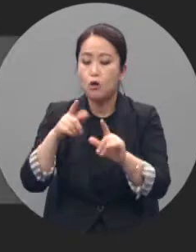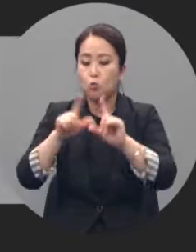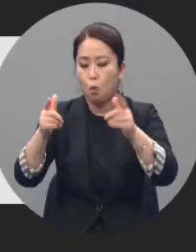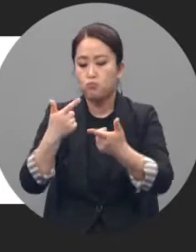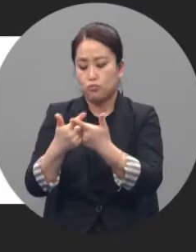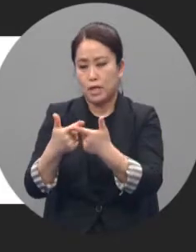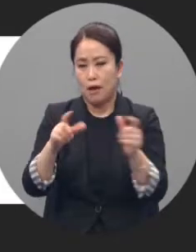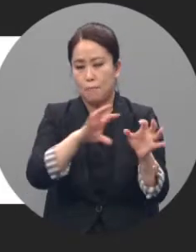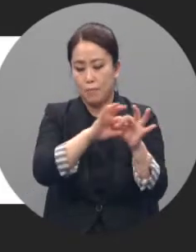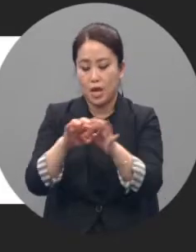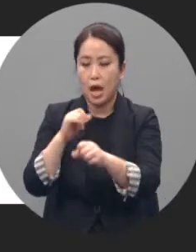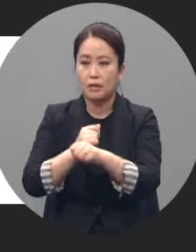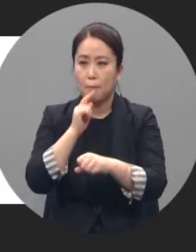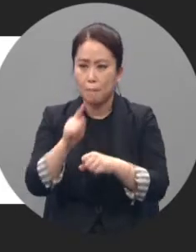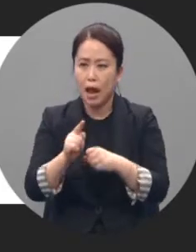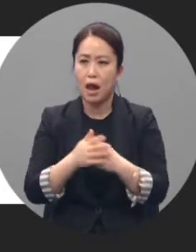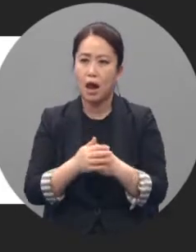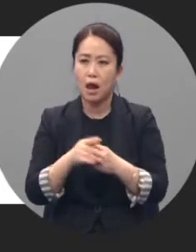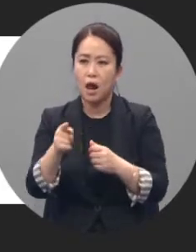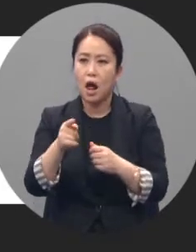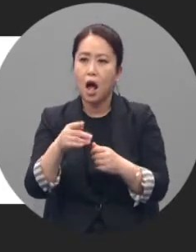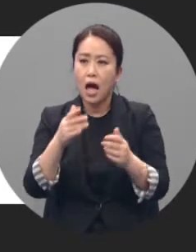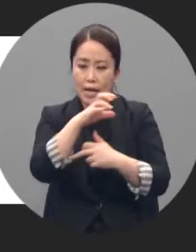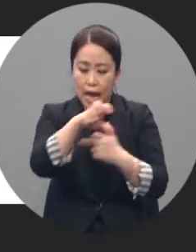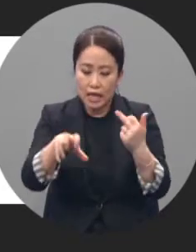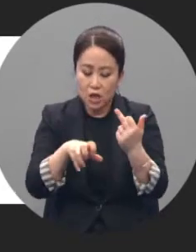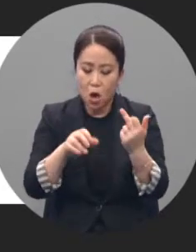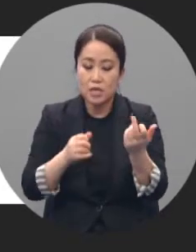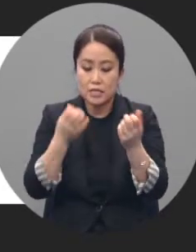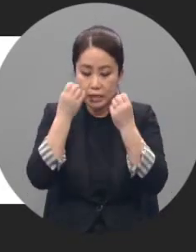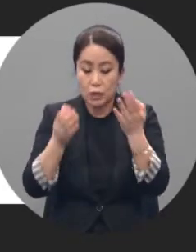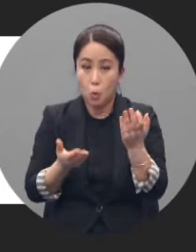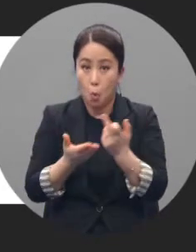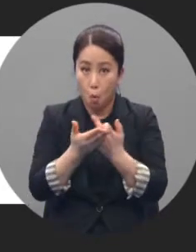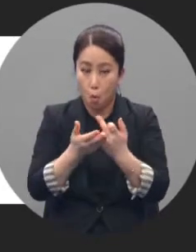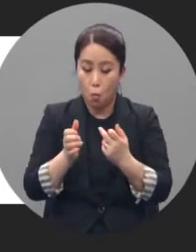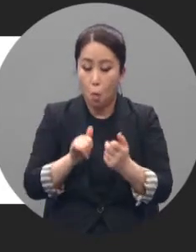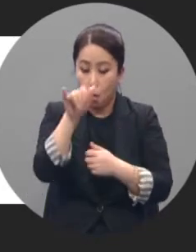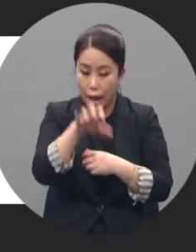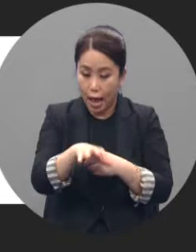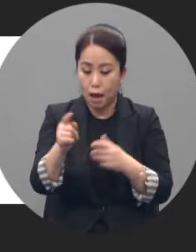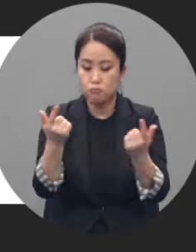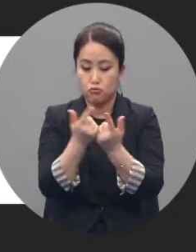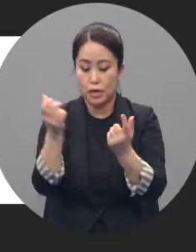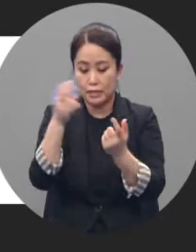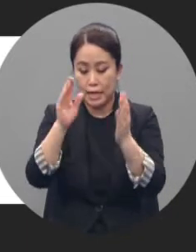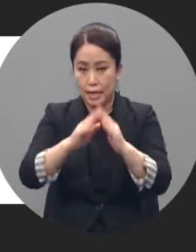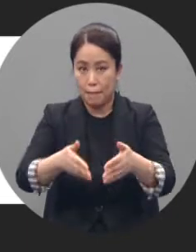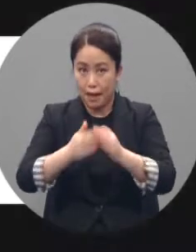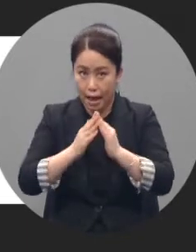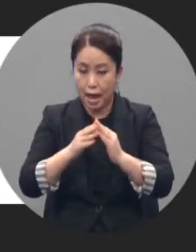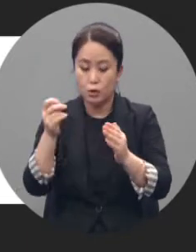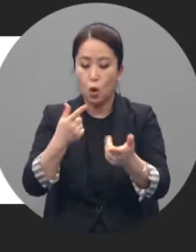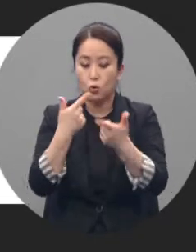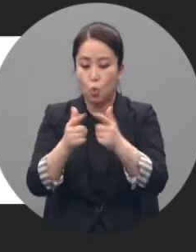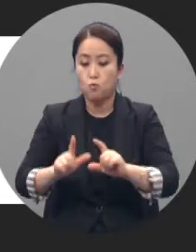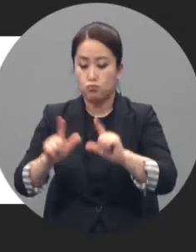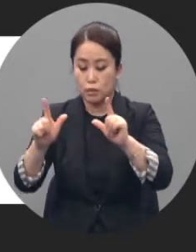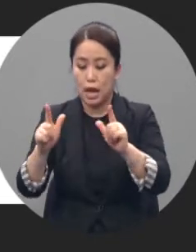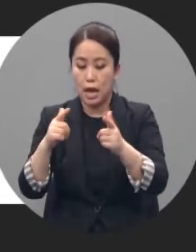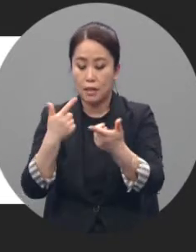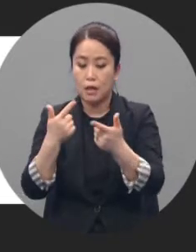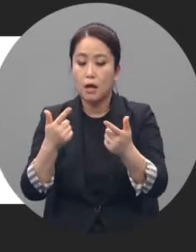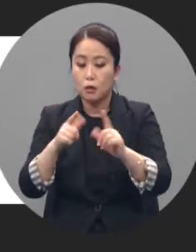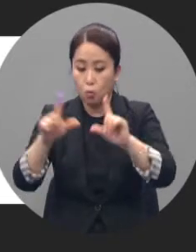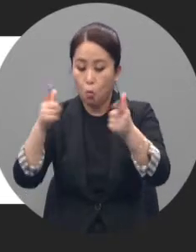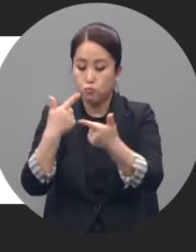핵심은 부산의 혁신 인프라가 모여있는 가덕신공항과 북항 재개발지역 그리고 동부산 관광단지 이 세 곳을 서로